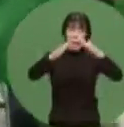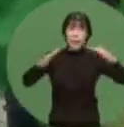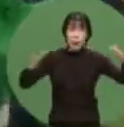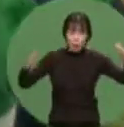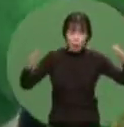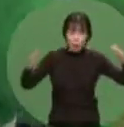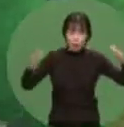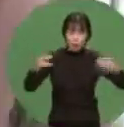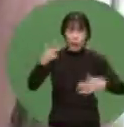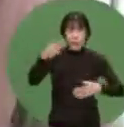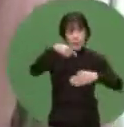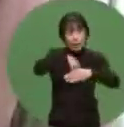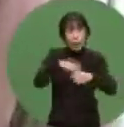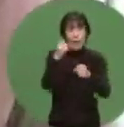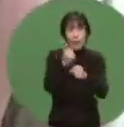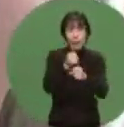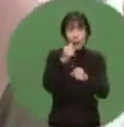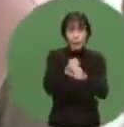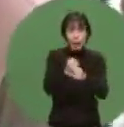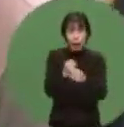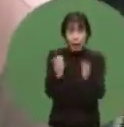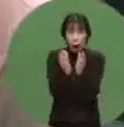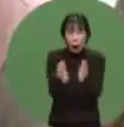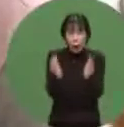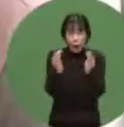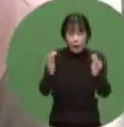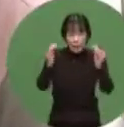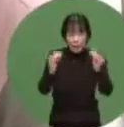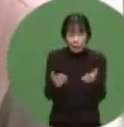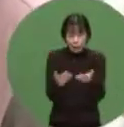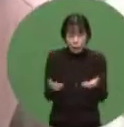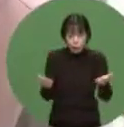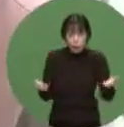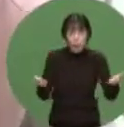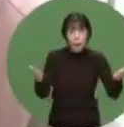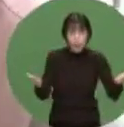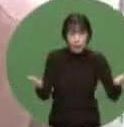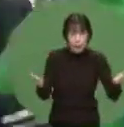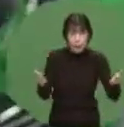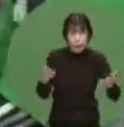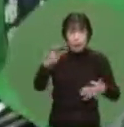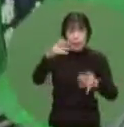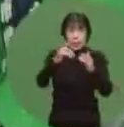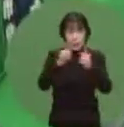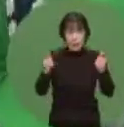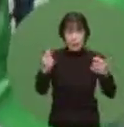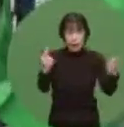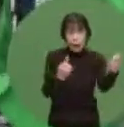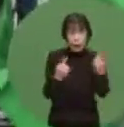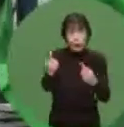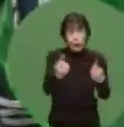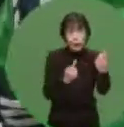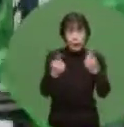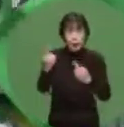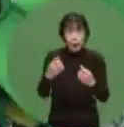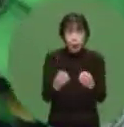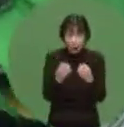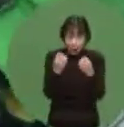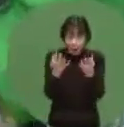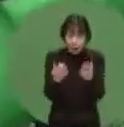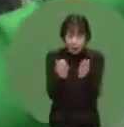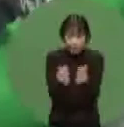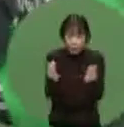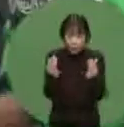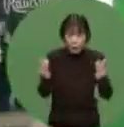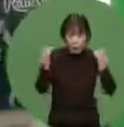には市内で収穫された野菜がずらりと並び、大勢の市民が次々に新鮮な朝取り野菜を買